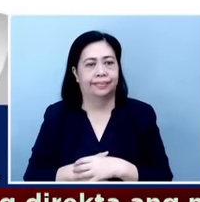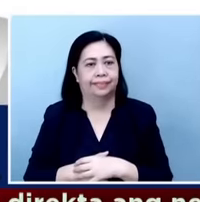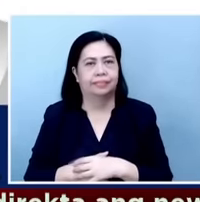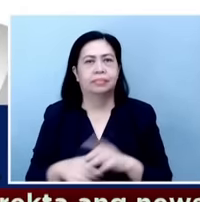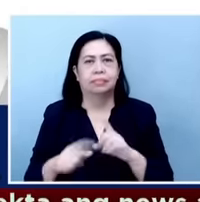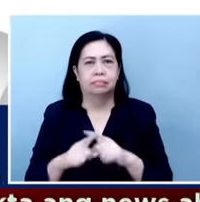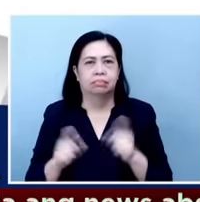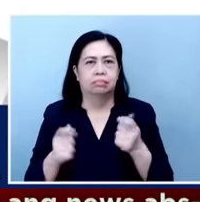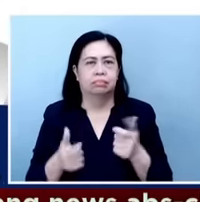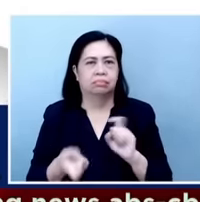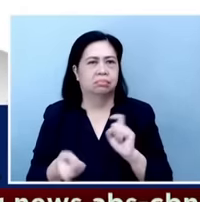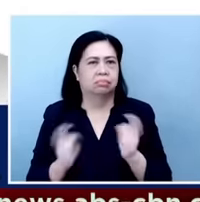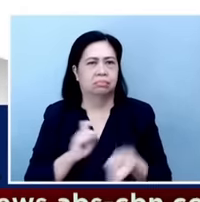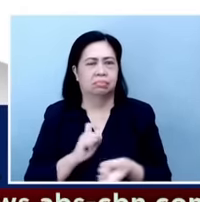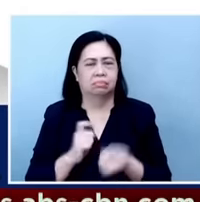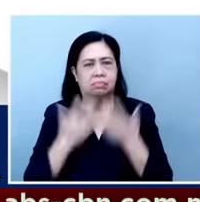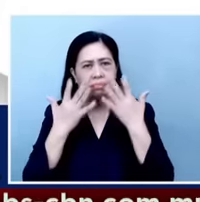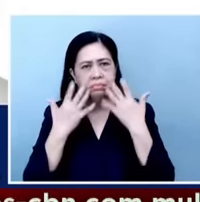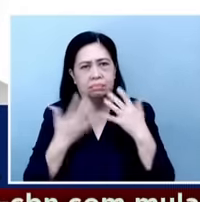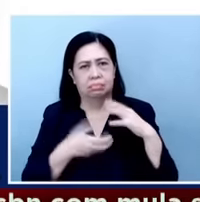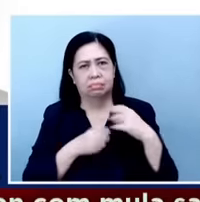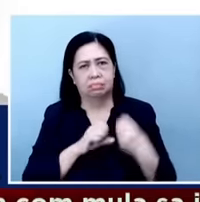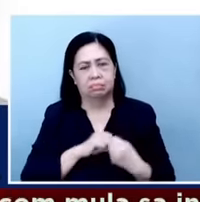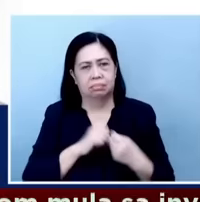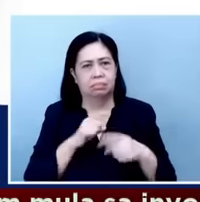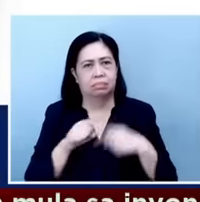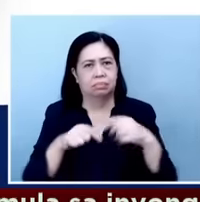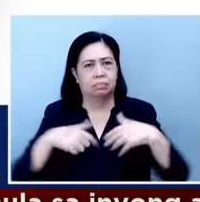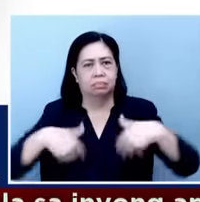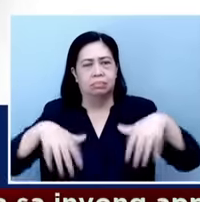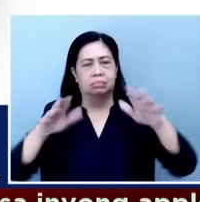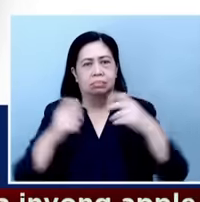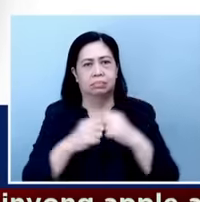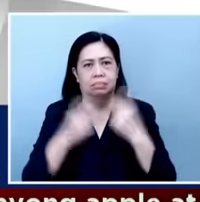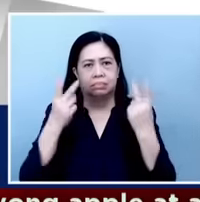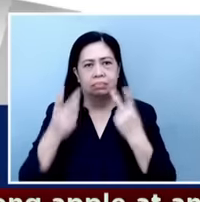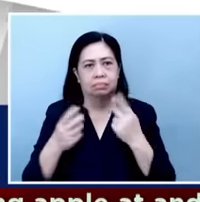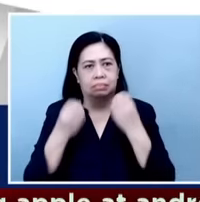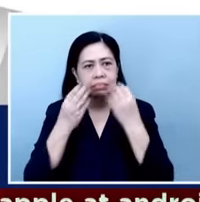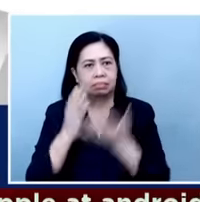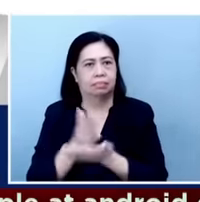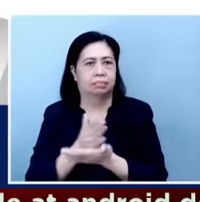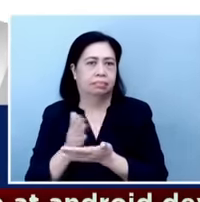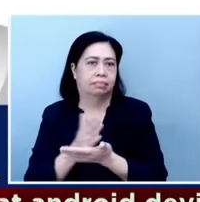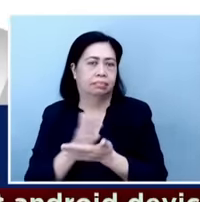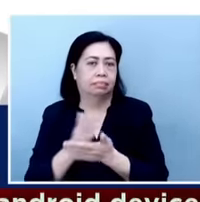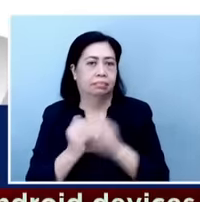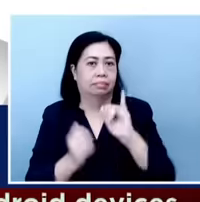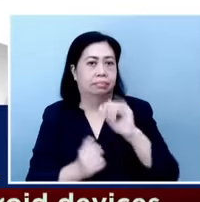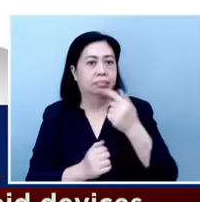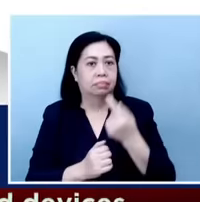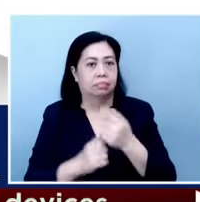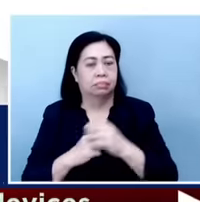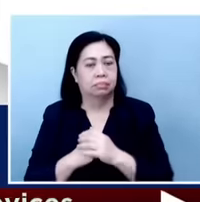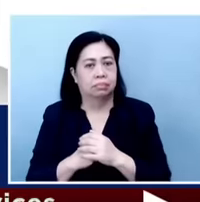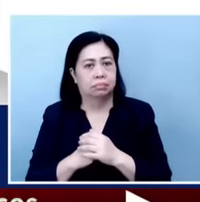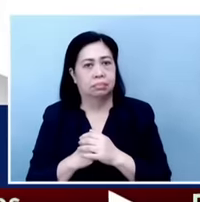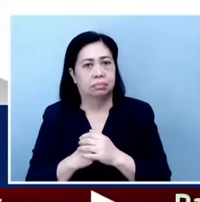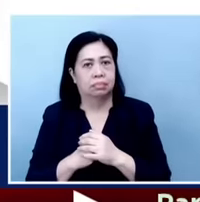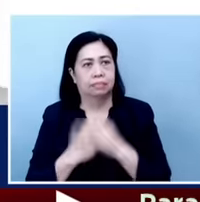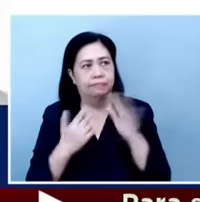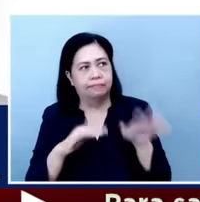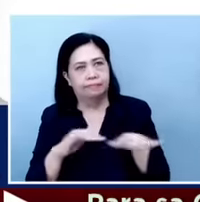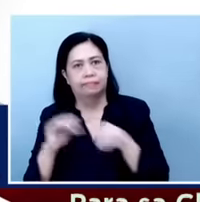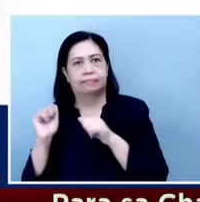Pero agad itong nabalot ng kalungkutan pag-alis ng mga bisita. Ibinahagi ng kapamilya ko sa Instagram na paalis na sila